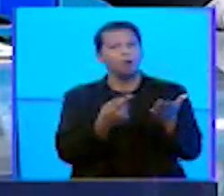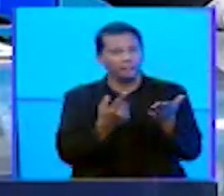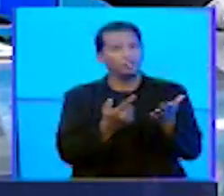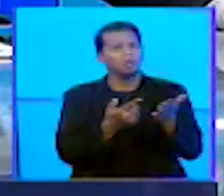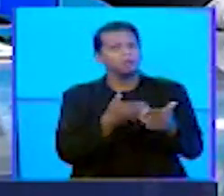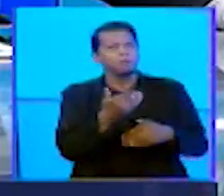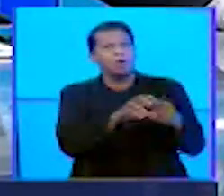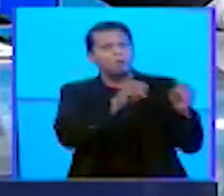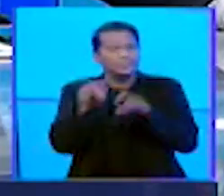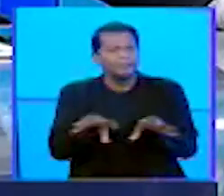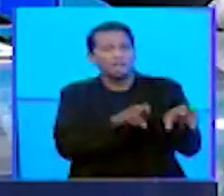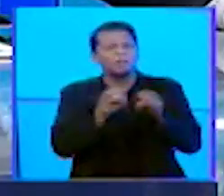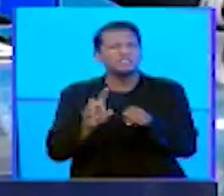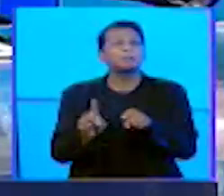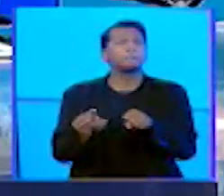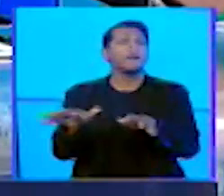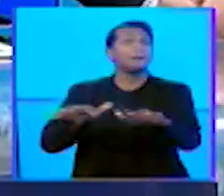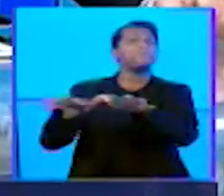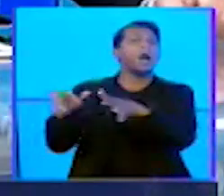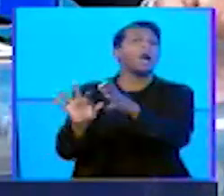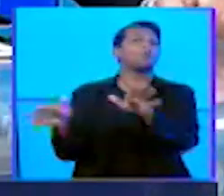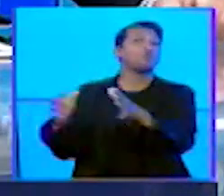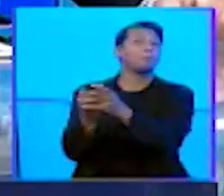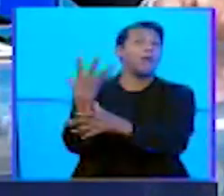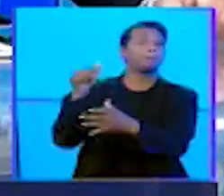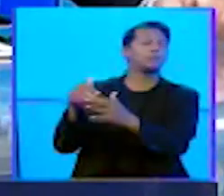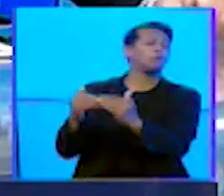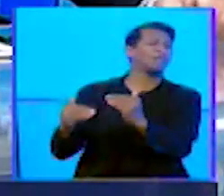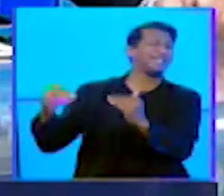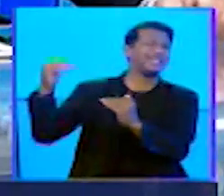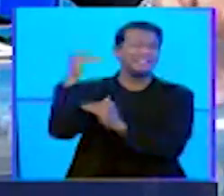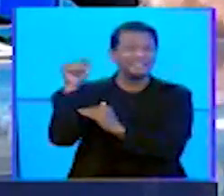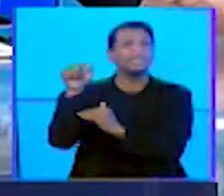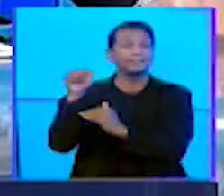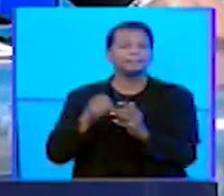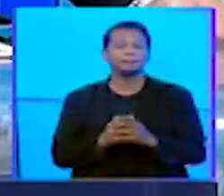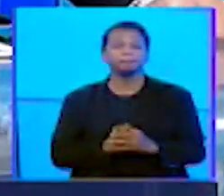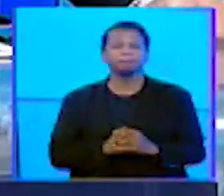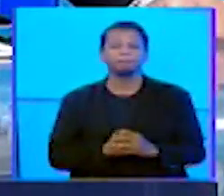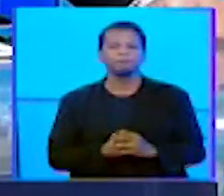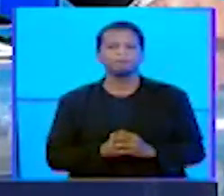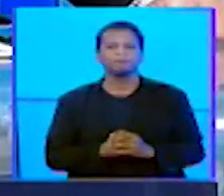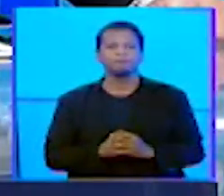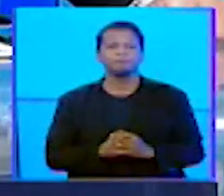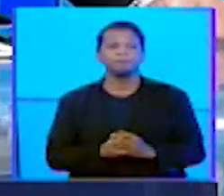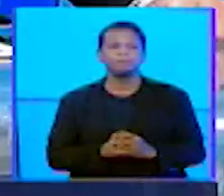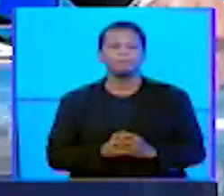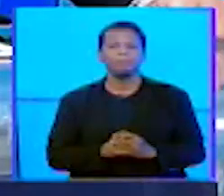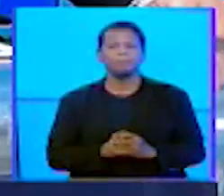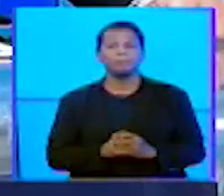dievakuasi. Aktivitas kegempaan Gunung Merapi semakin tinggi dan lava pijar sudah nampak di puncak gunung.